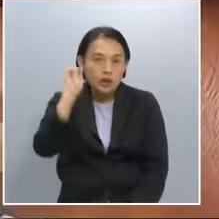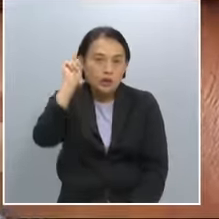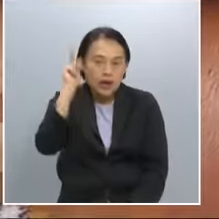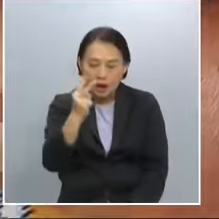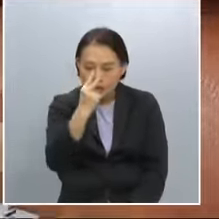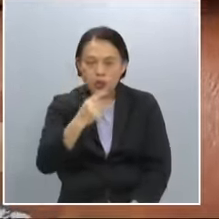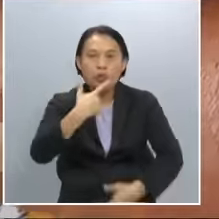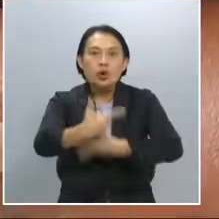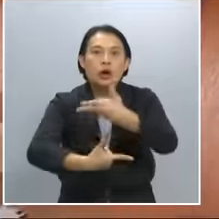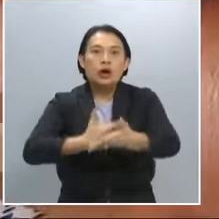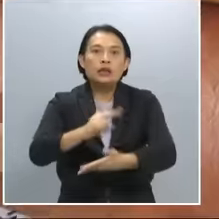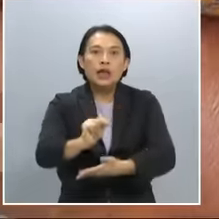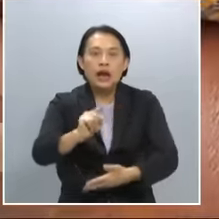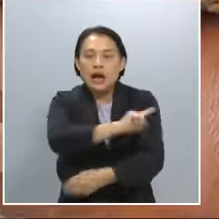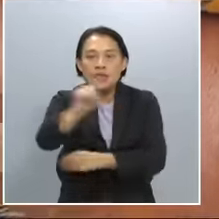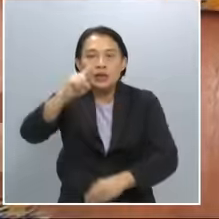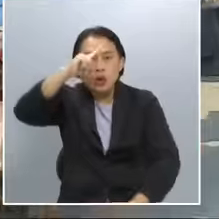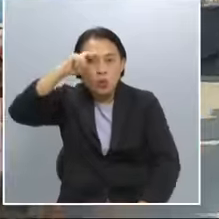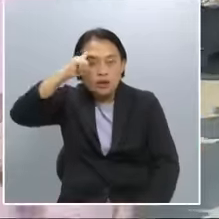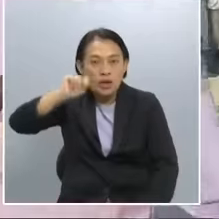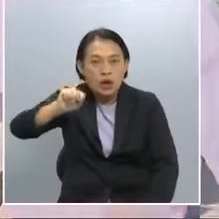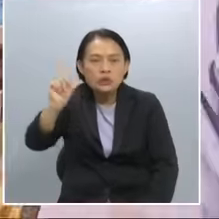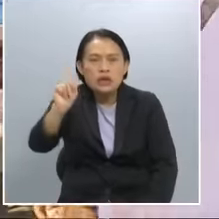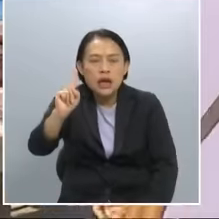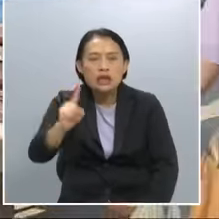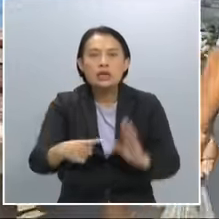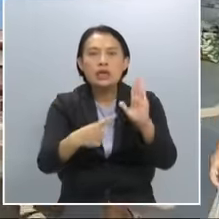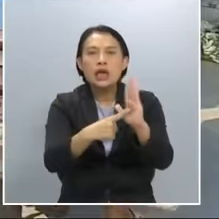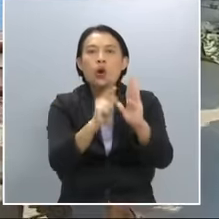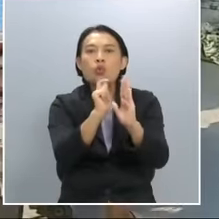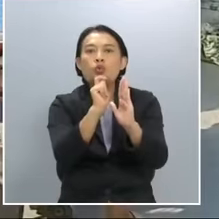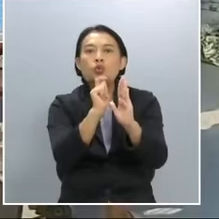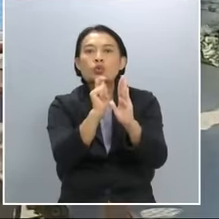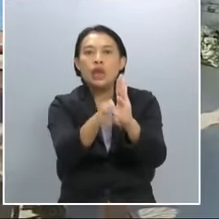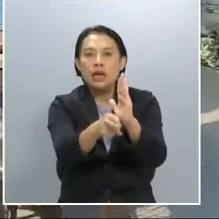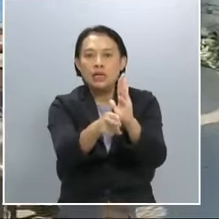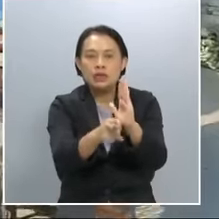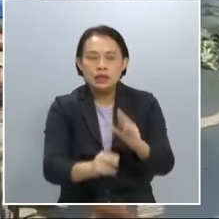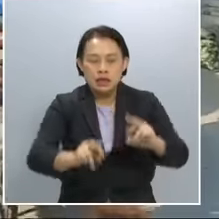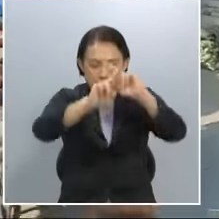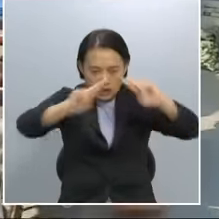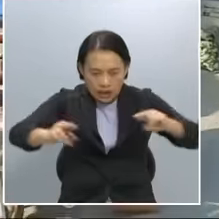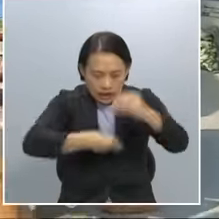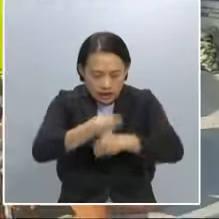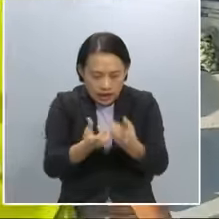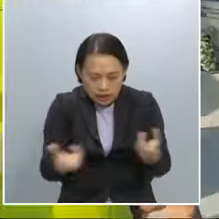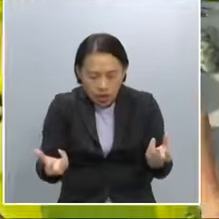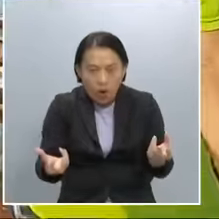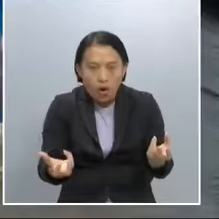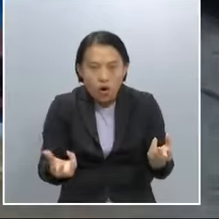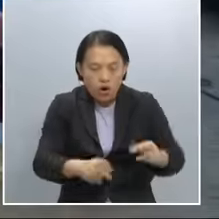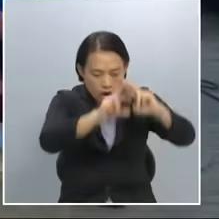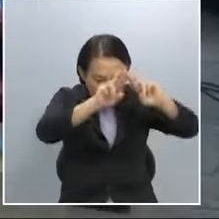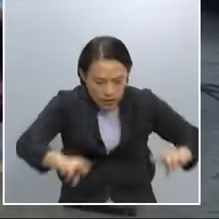าร์ในเขตเทศบาลตำบลหนองฉางอุทัยธานี ค่ะ พ่อค้าแม่ค้าเอาของมาขายที่ตลาดบอกเป็นเสียงเดียวกันเล